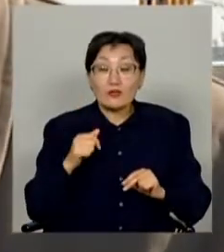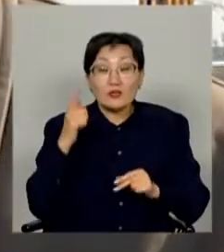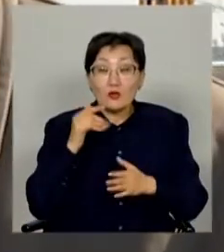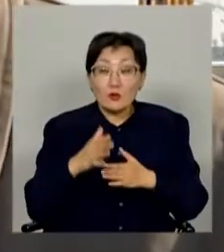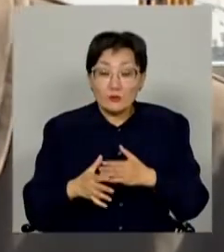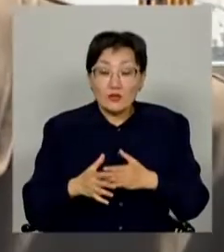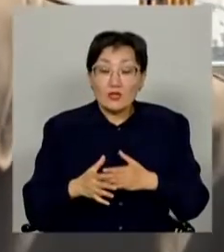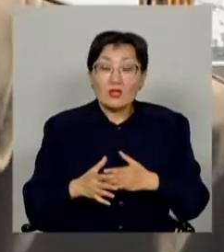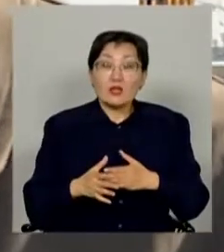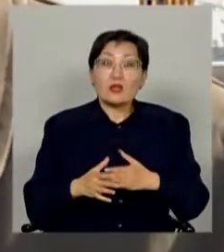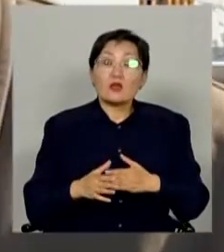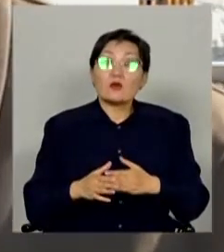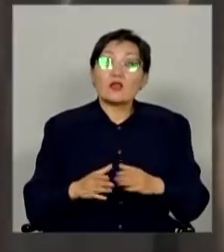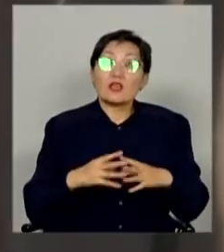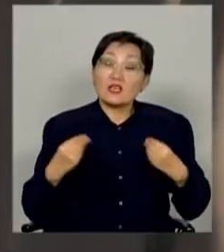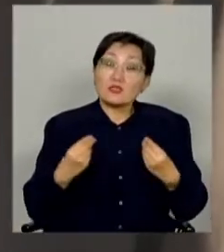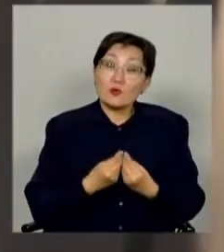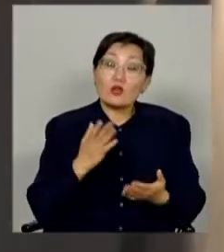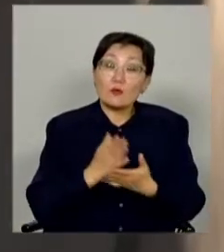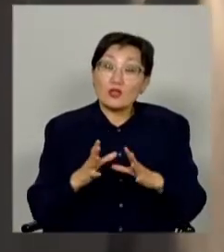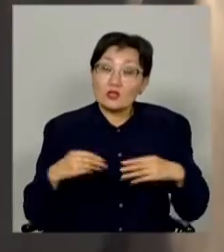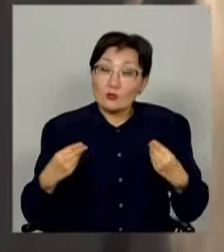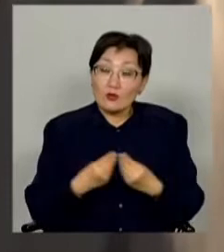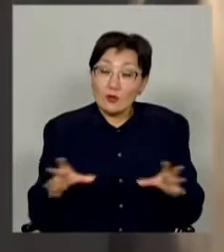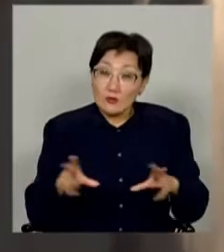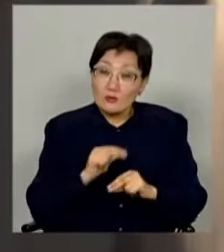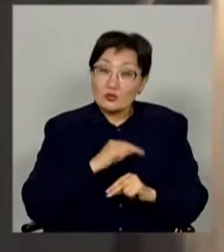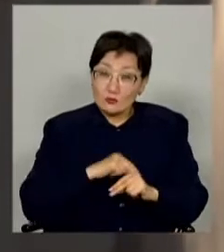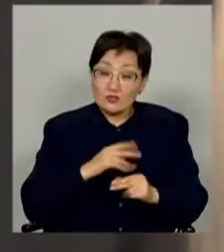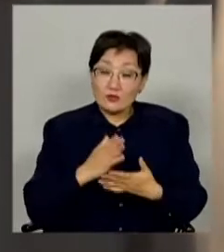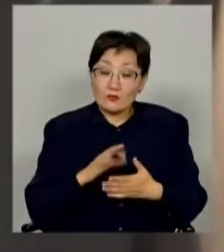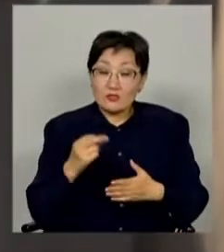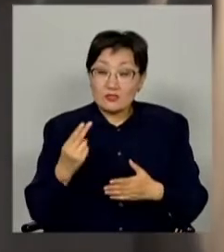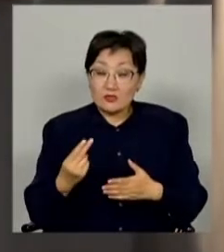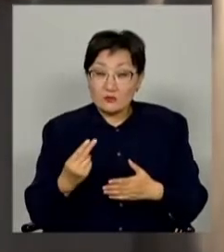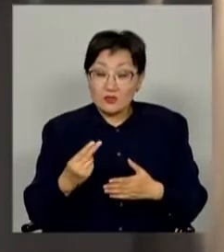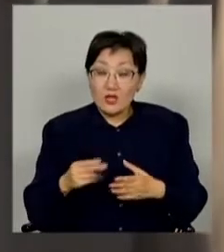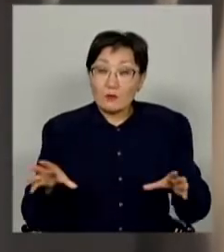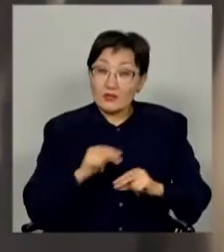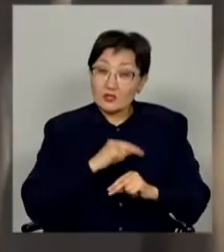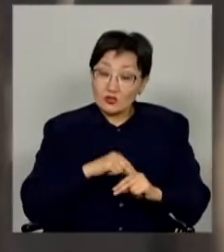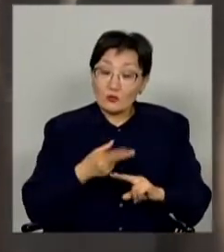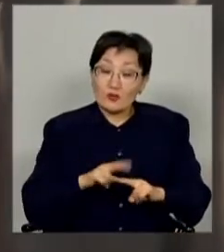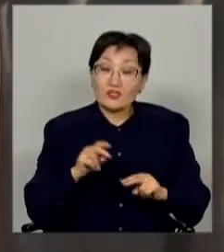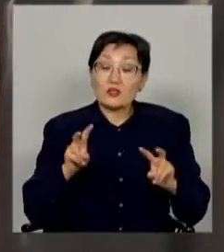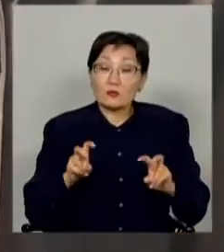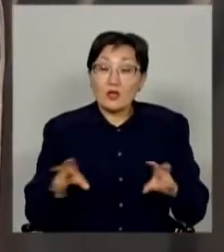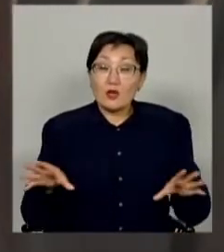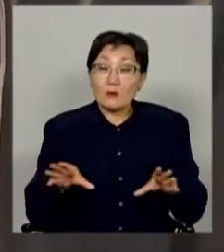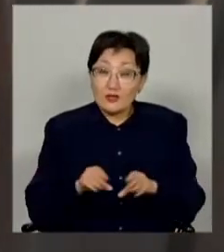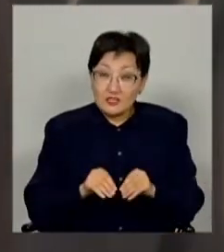бар, кәсіподақпен бірге жұмыс істеу керек, жұмыс берушілер бірігу керек. Ол әлеуметтік әріптестіктің осы міне. Екеуі бірігіп,